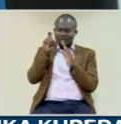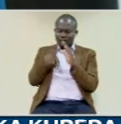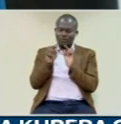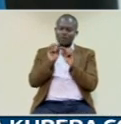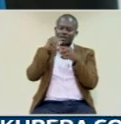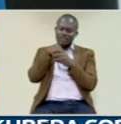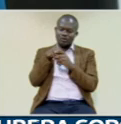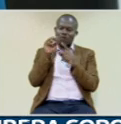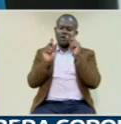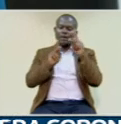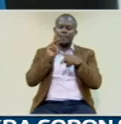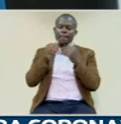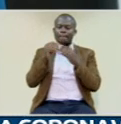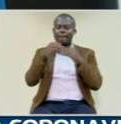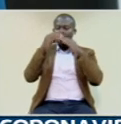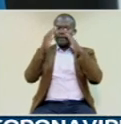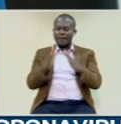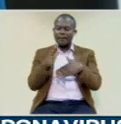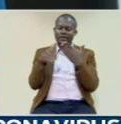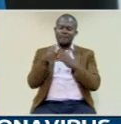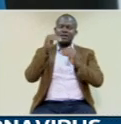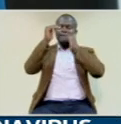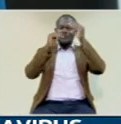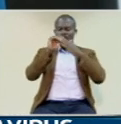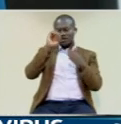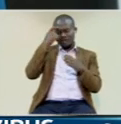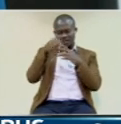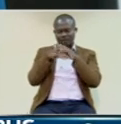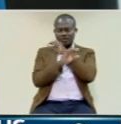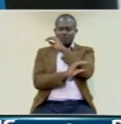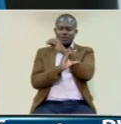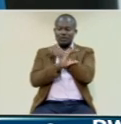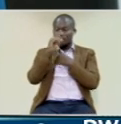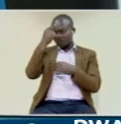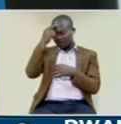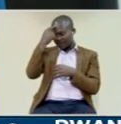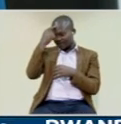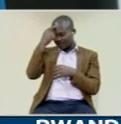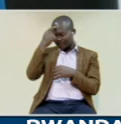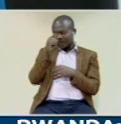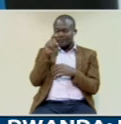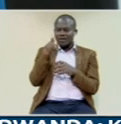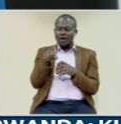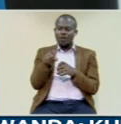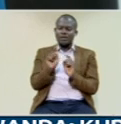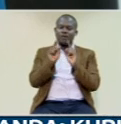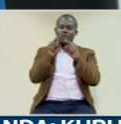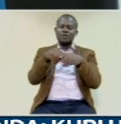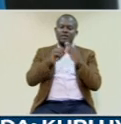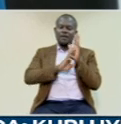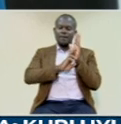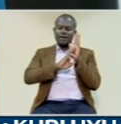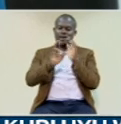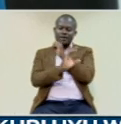kwitabirwa n'abayobozi mu nzego za leta mu gihugu cy'Ubuhindi. Hagombaga kuza